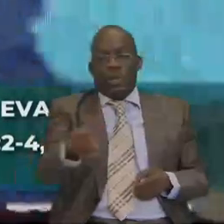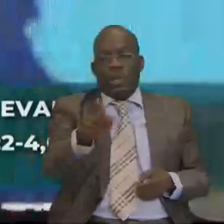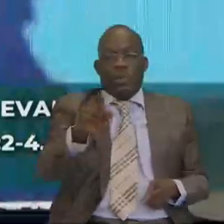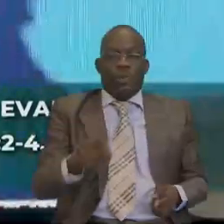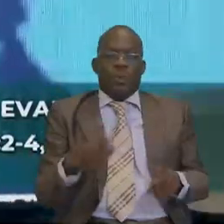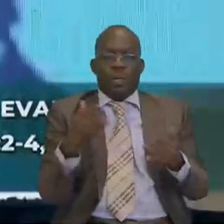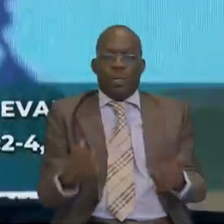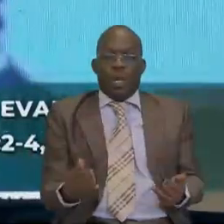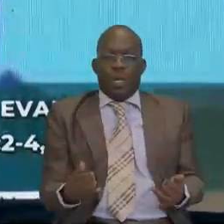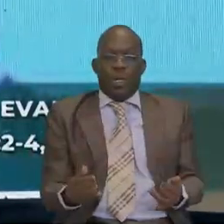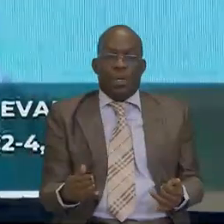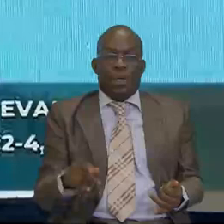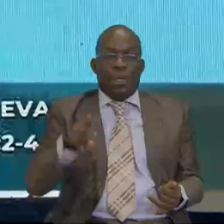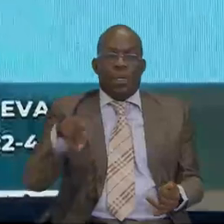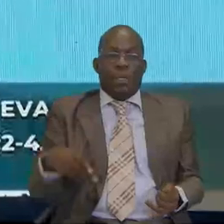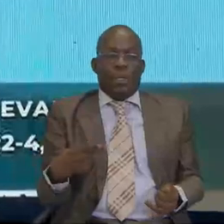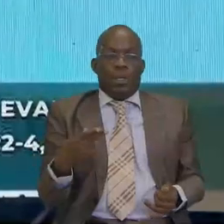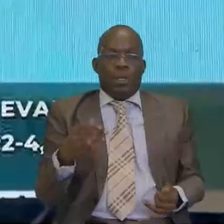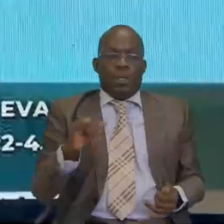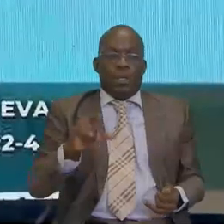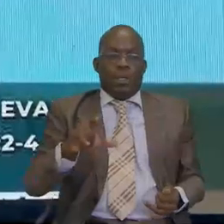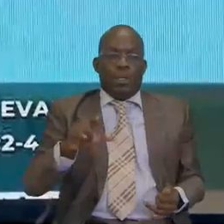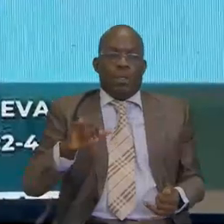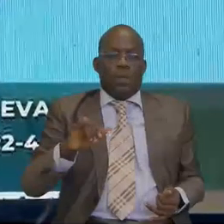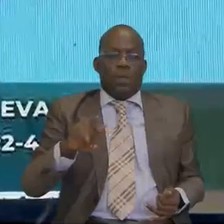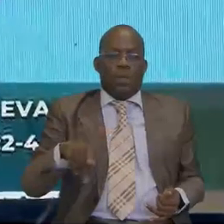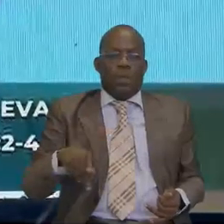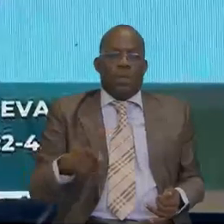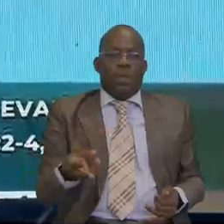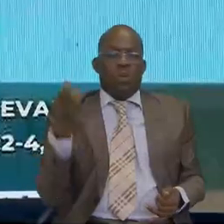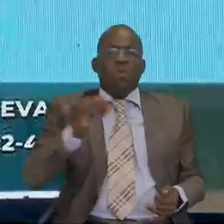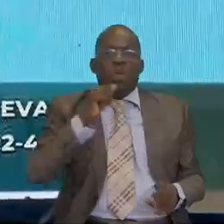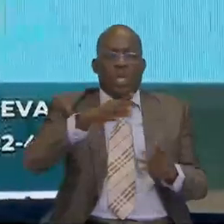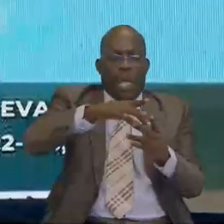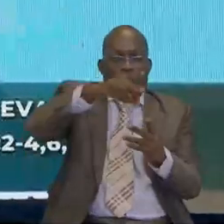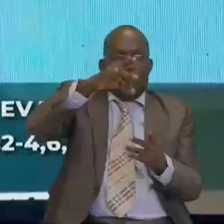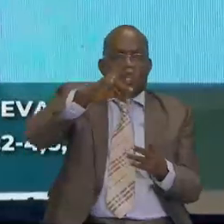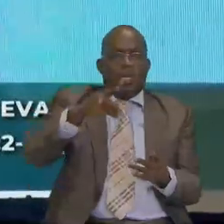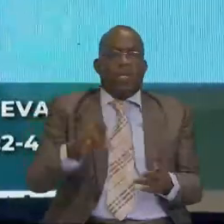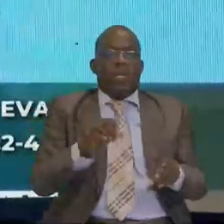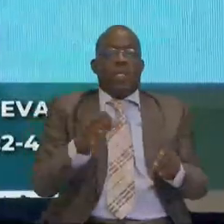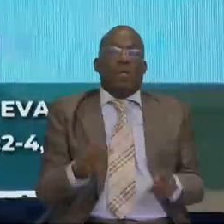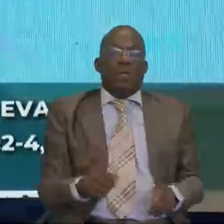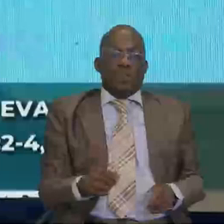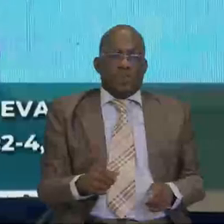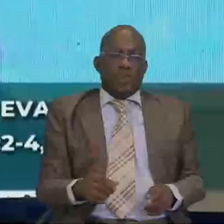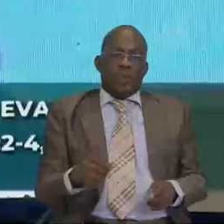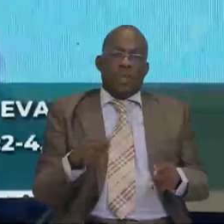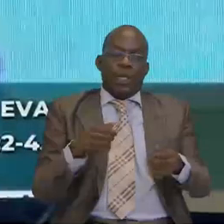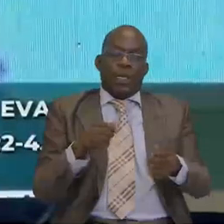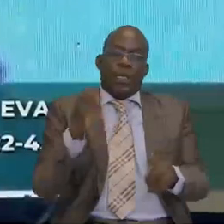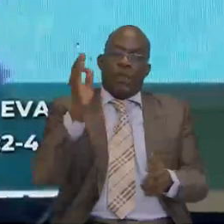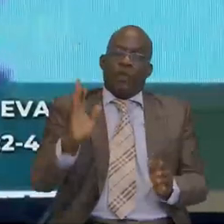Maintenant, Philippe n'était pas un évangéliste un pasteur ou un